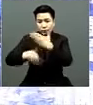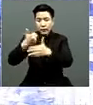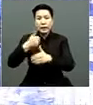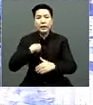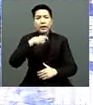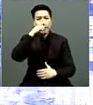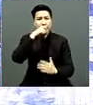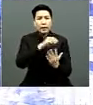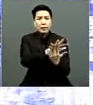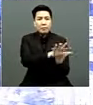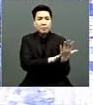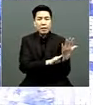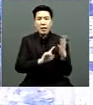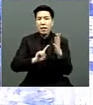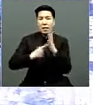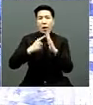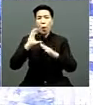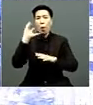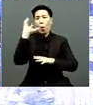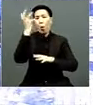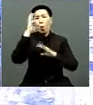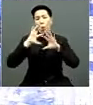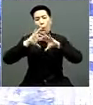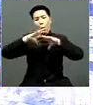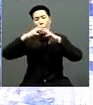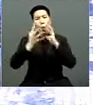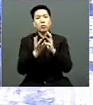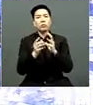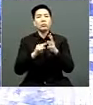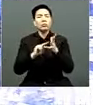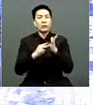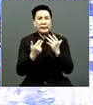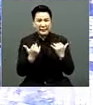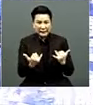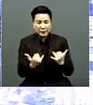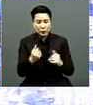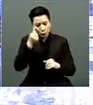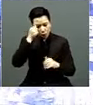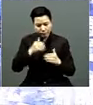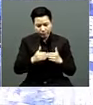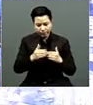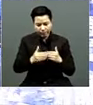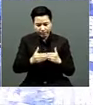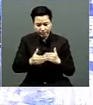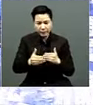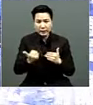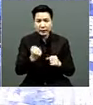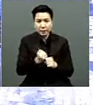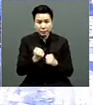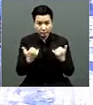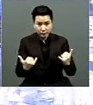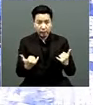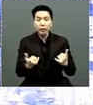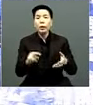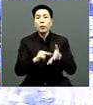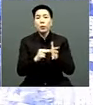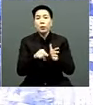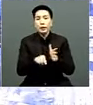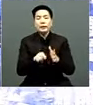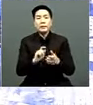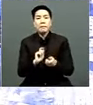ติต้นๆหรือเปล่าของในโลกนี้อยู่ที่จังหวะไม่กี่วันที่ข้างหน้านี้นี่คือสิ่งที่เป็นการ